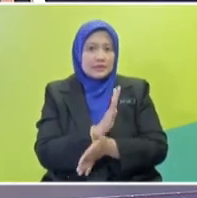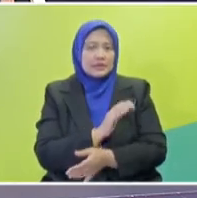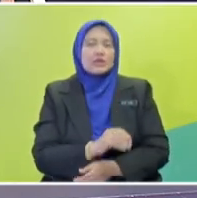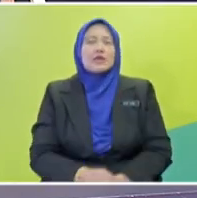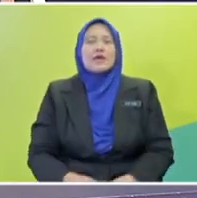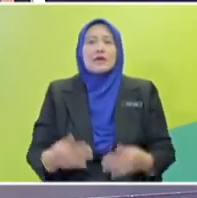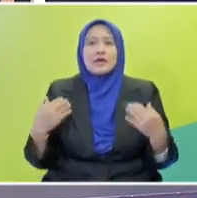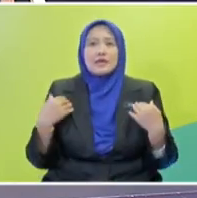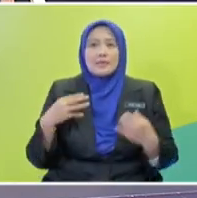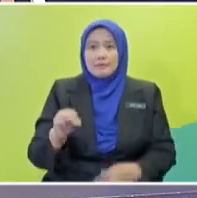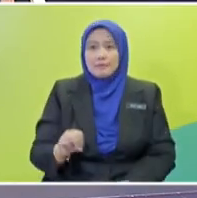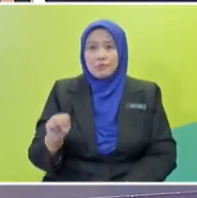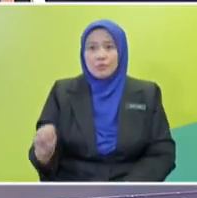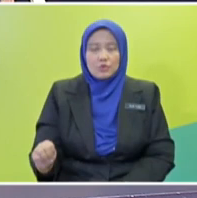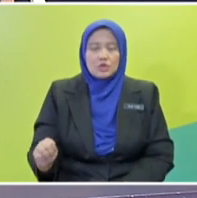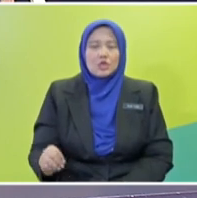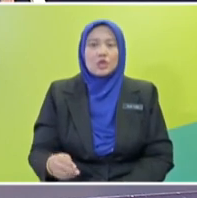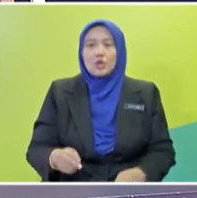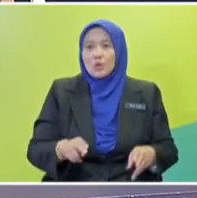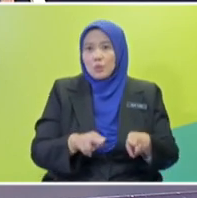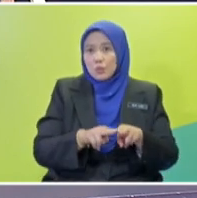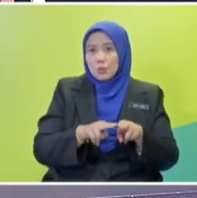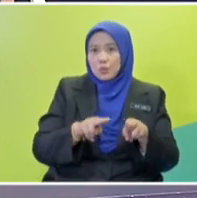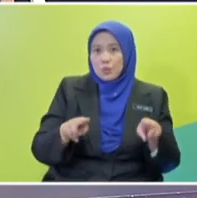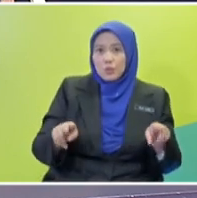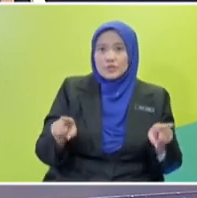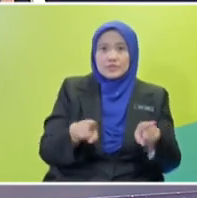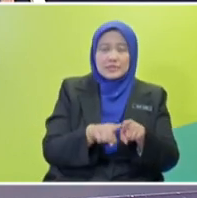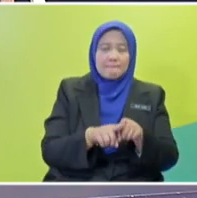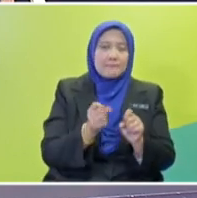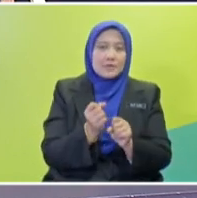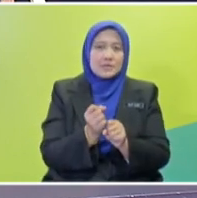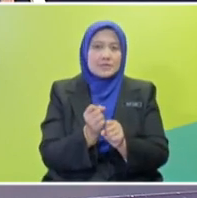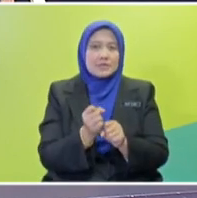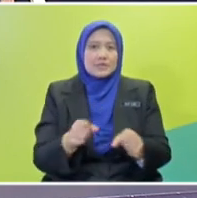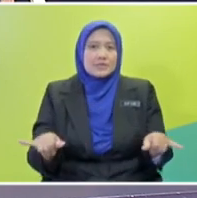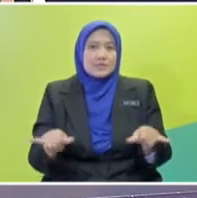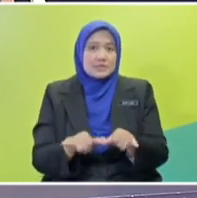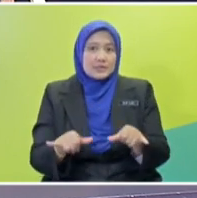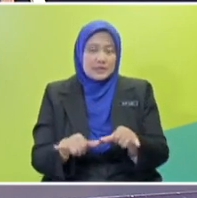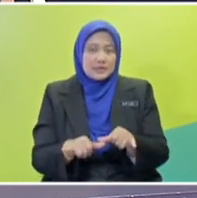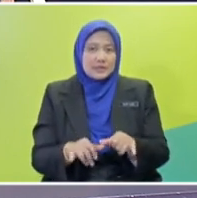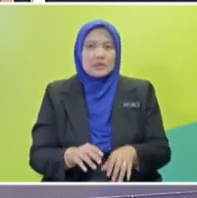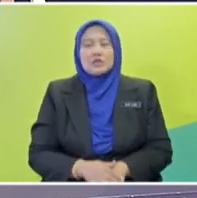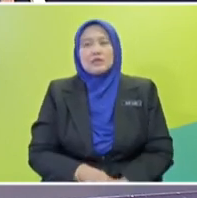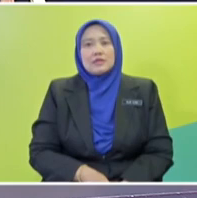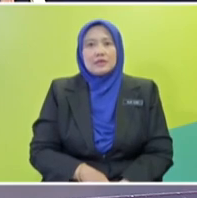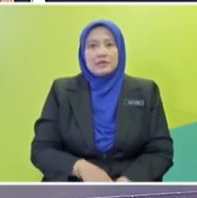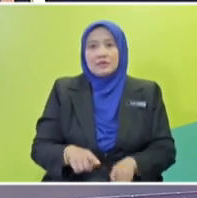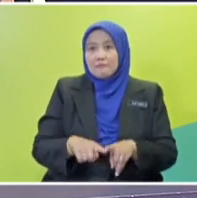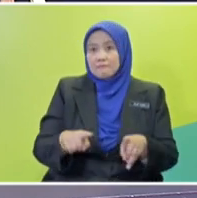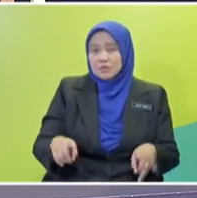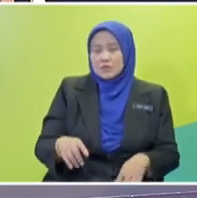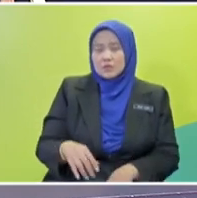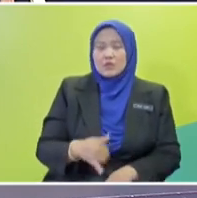macam kita yang asalkan ya sebenarnya adalah karena ini hanyalah gambaran ideal Oke jadi tak semestinya sebenarnya